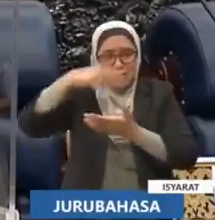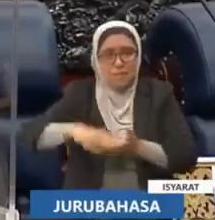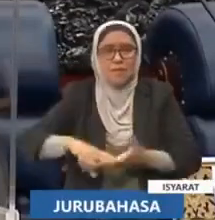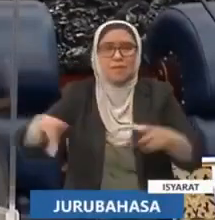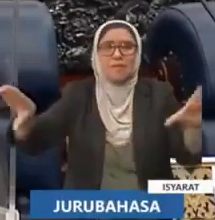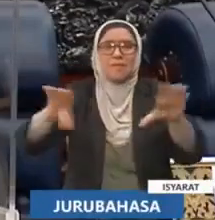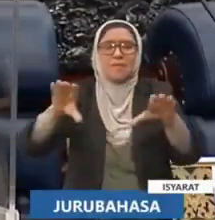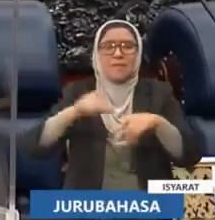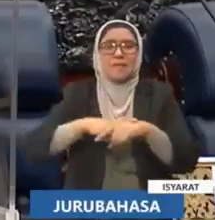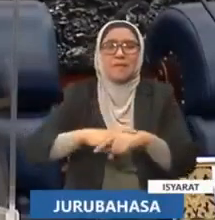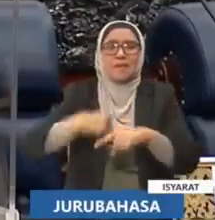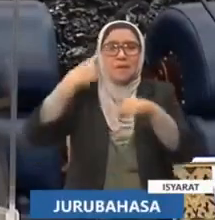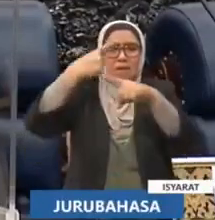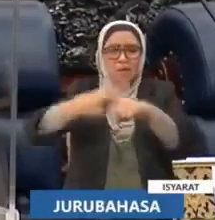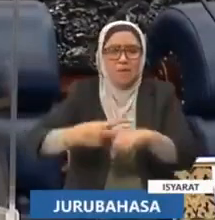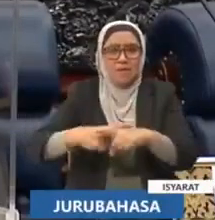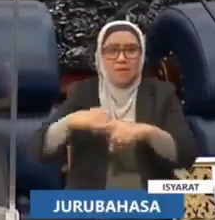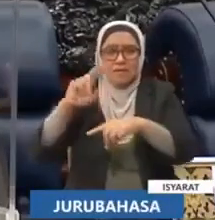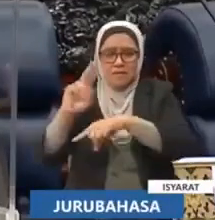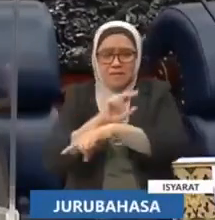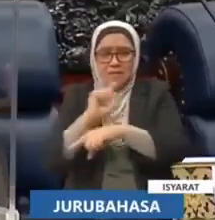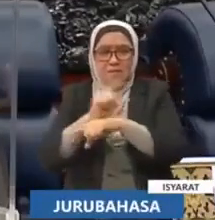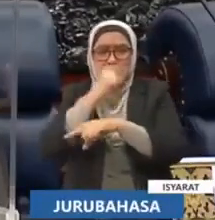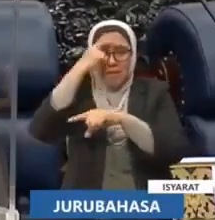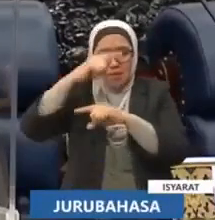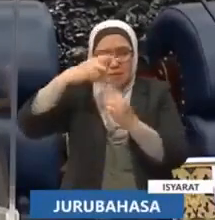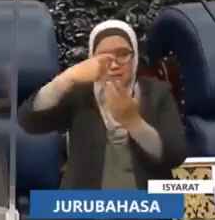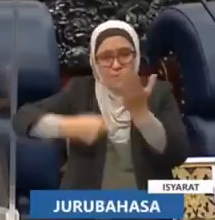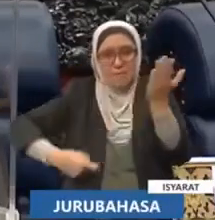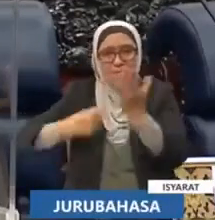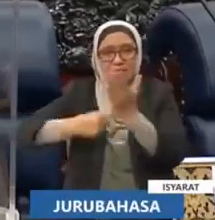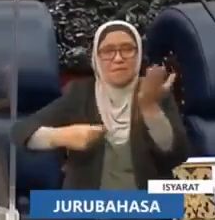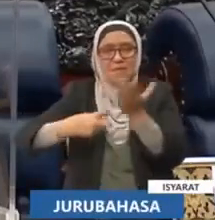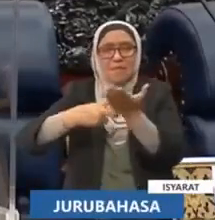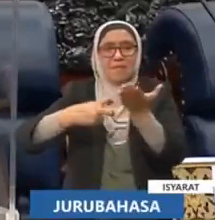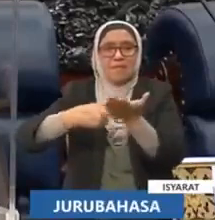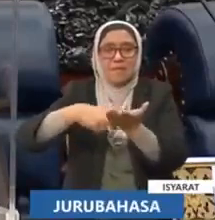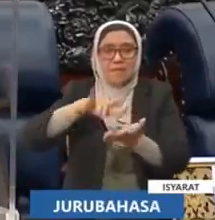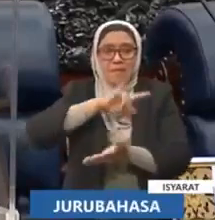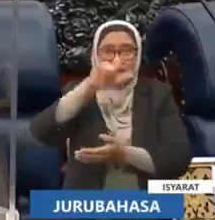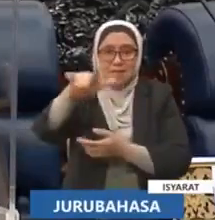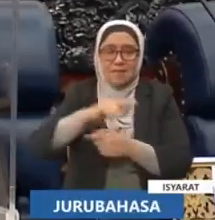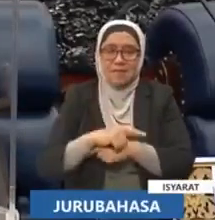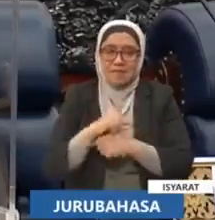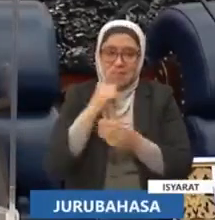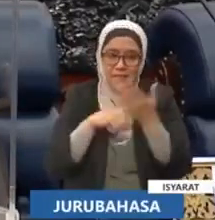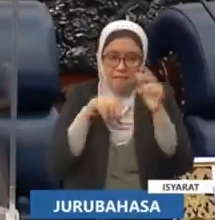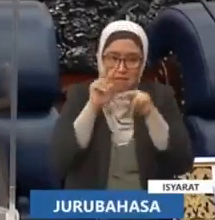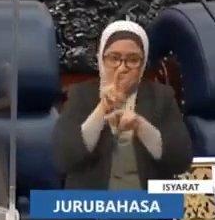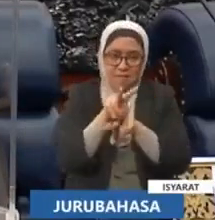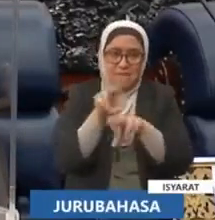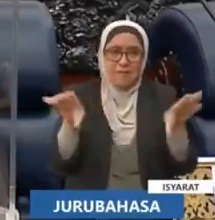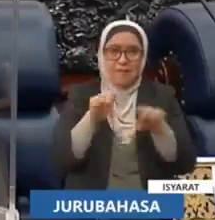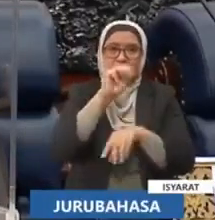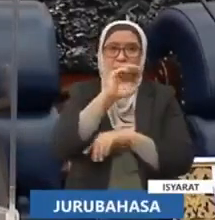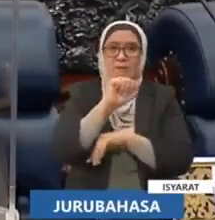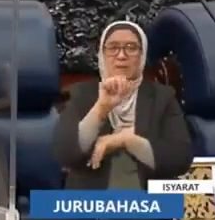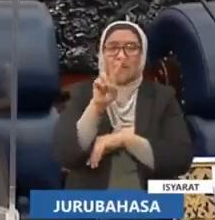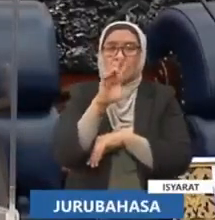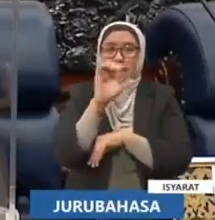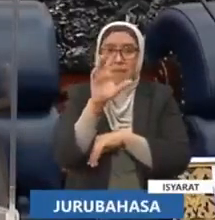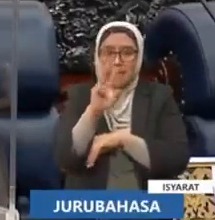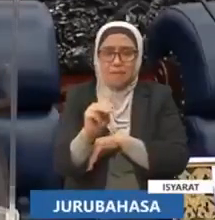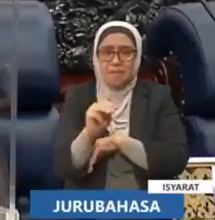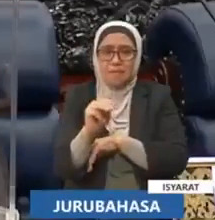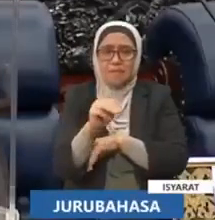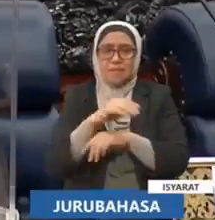dalam penetapan harga tambang. Berdasarkan pemantauan yang dilakukan oleh MAFCOM pada 27 Oktober, tarikh penerbangan